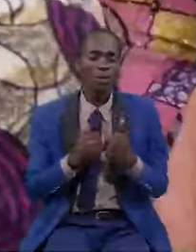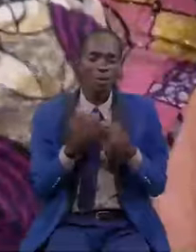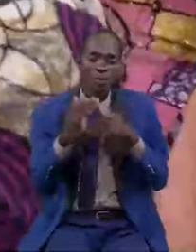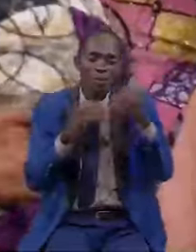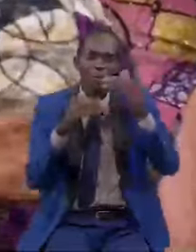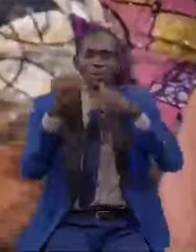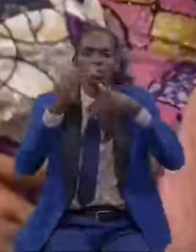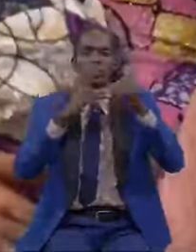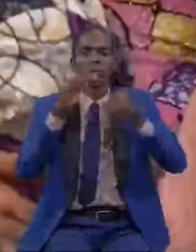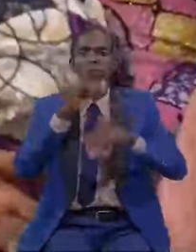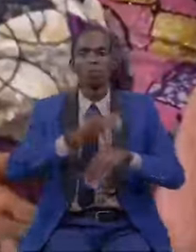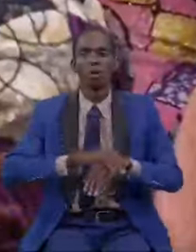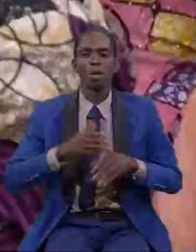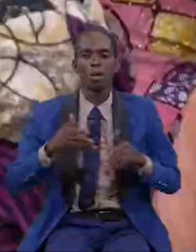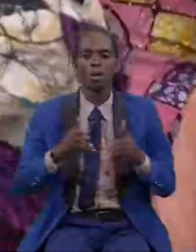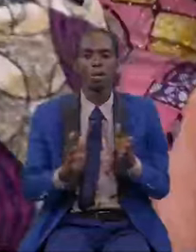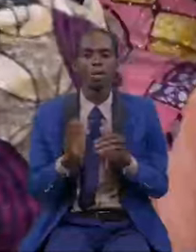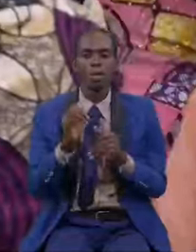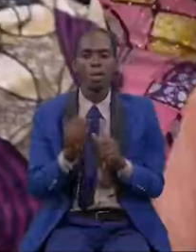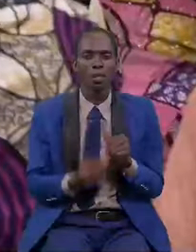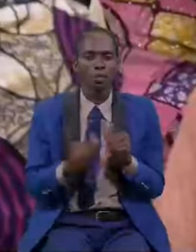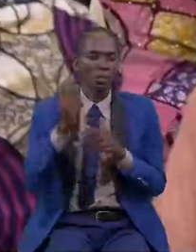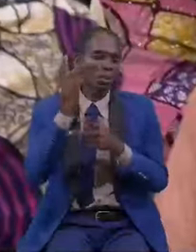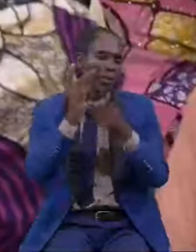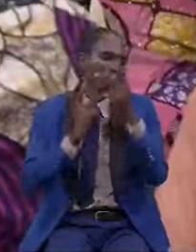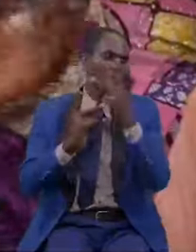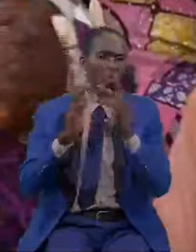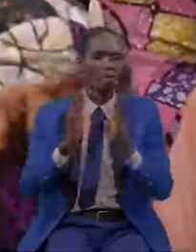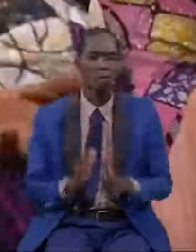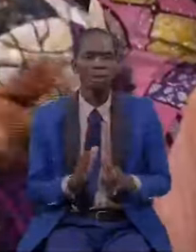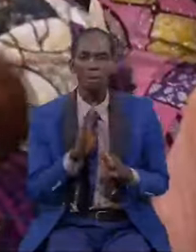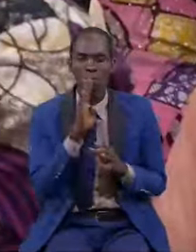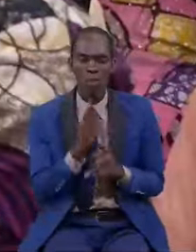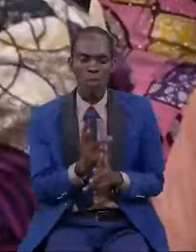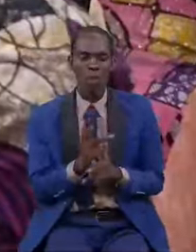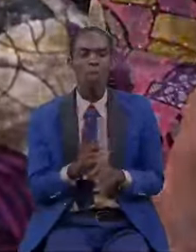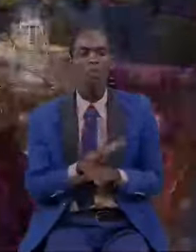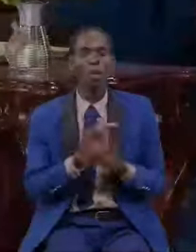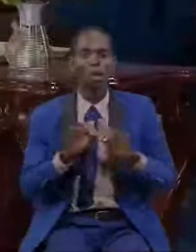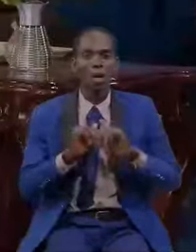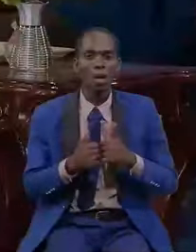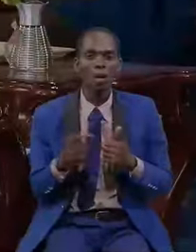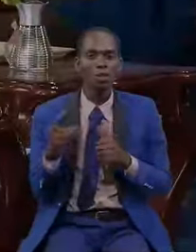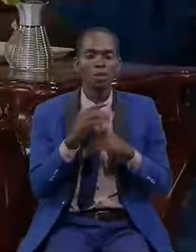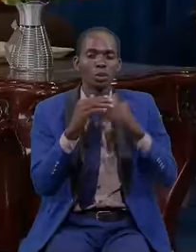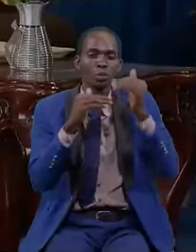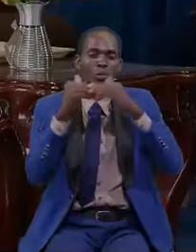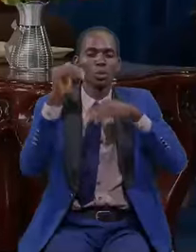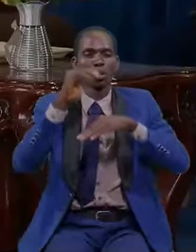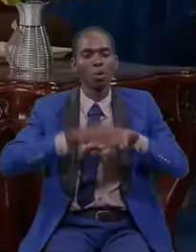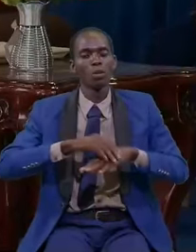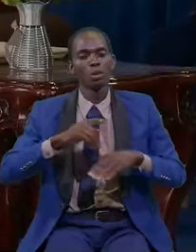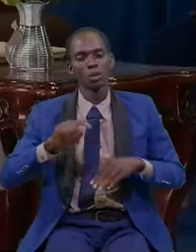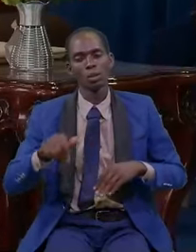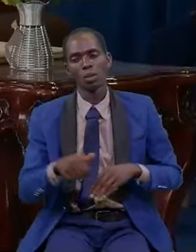manière dont il bâtit dessus, que chaque prophète prenne garde à la façon dont il bâtit